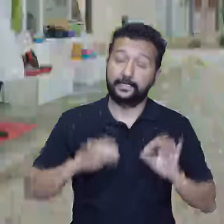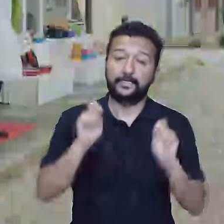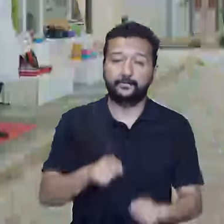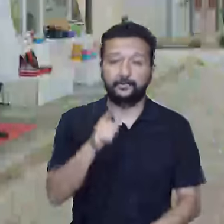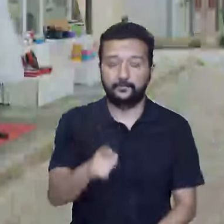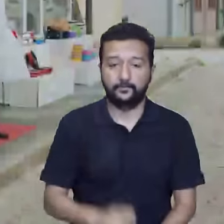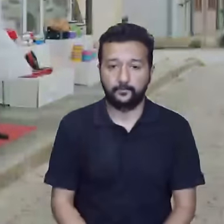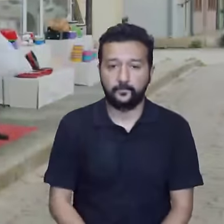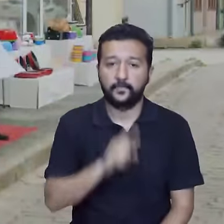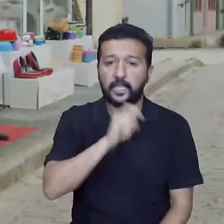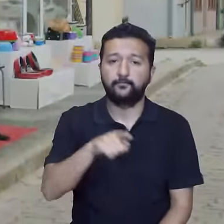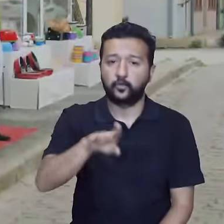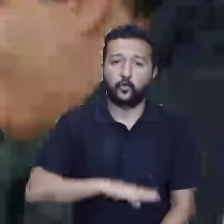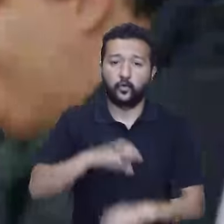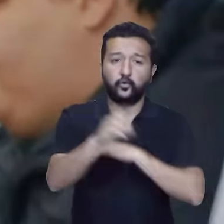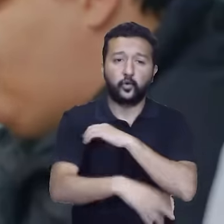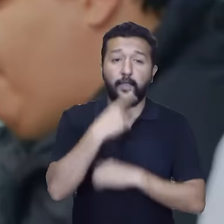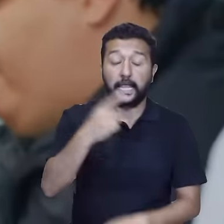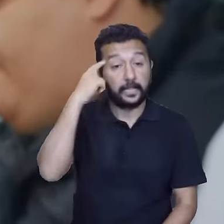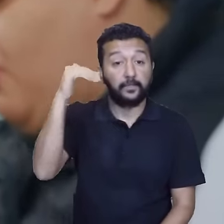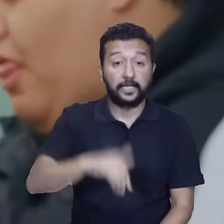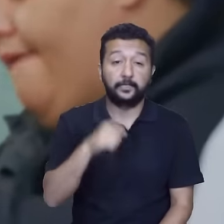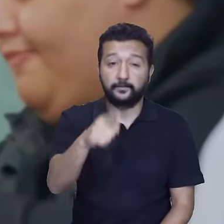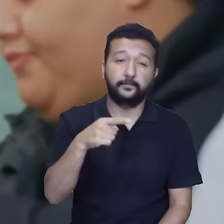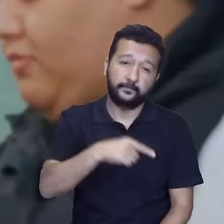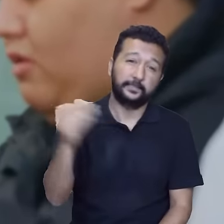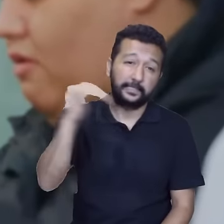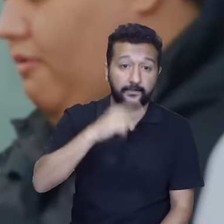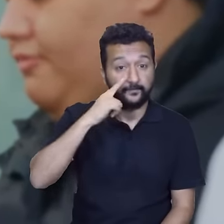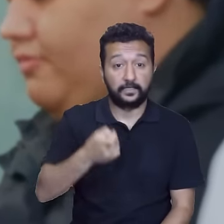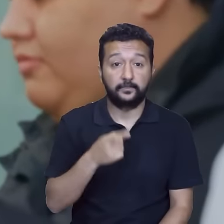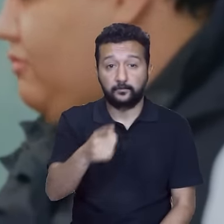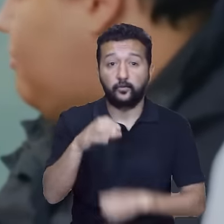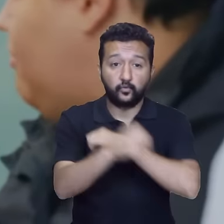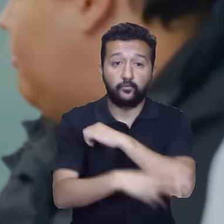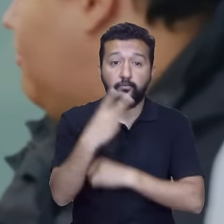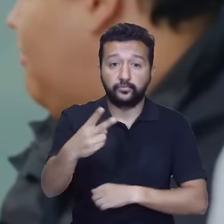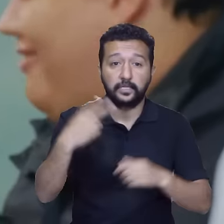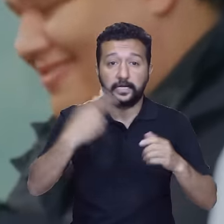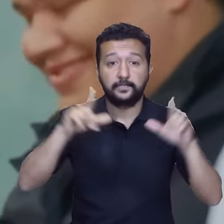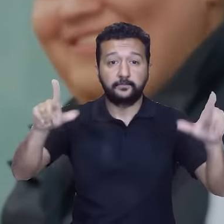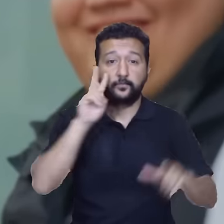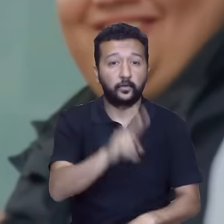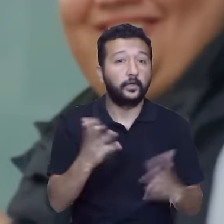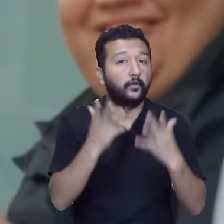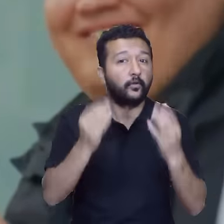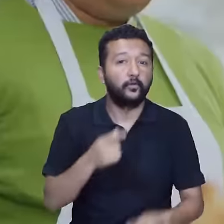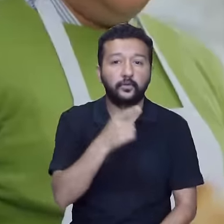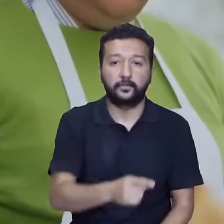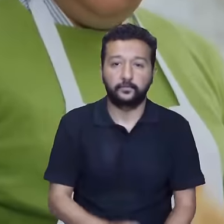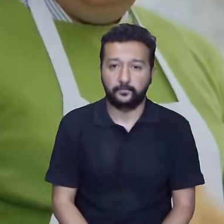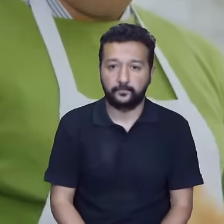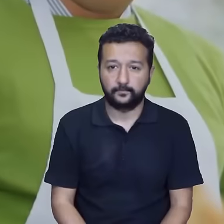ya. Ya amcaoğlu, çöp demişken aklıma geldi. Demin gelirken fark ettim. Çöpte senin tabloyu gördüm. Hayırdır, ne oldu